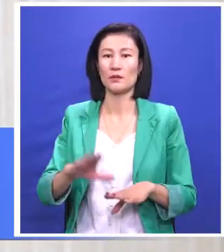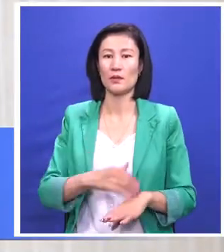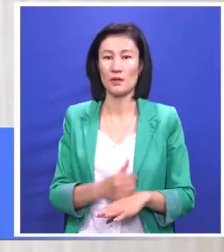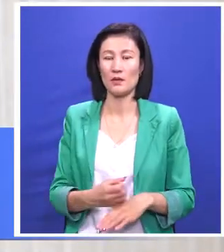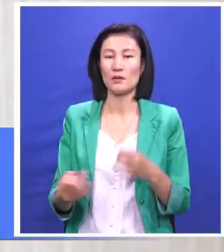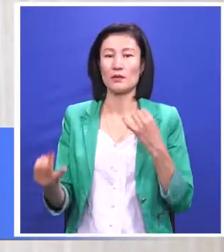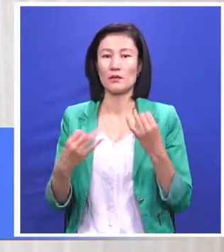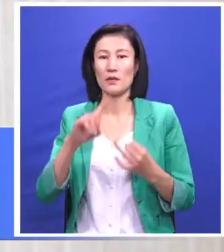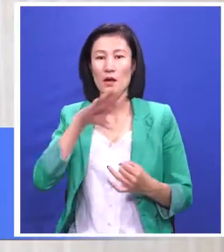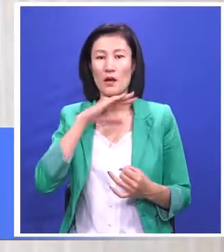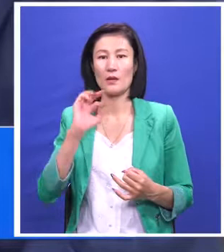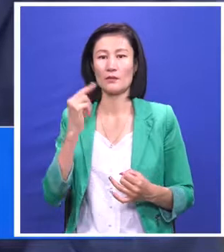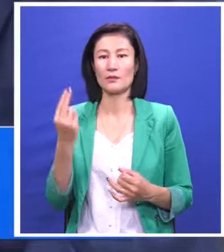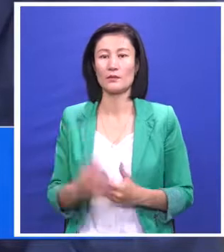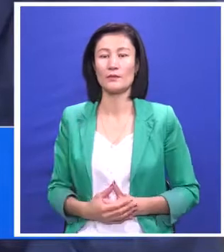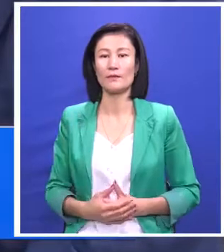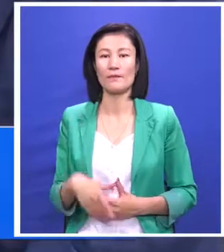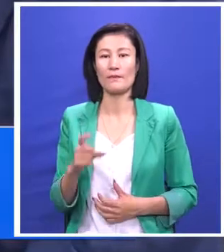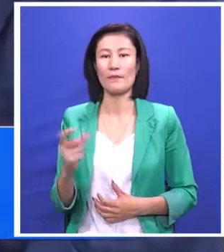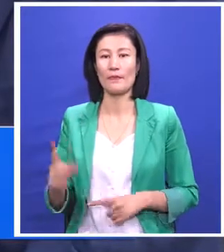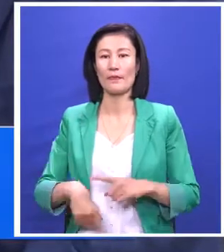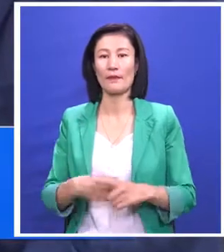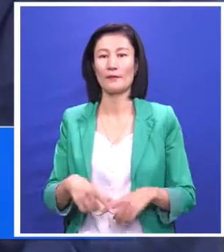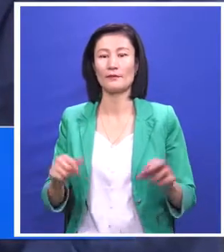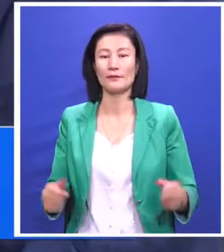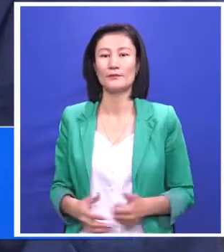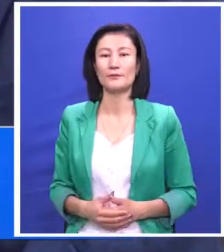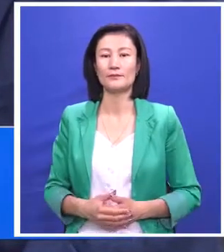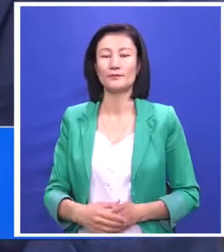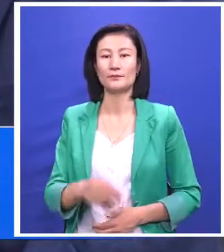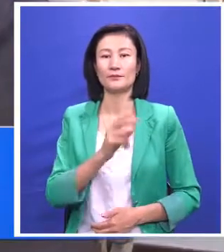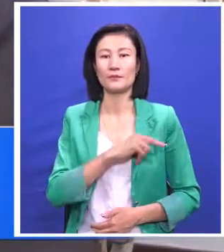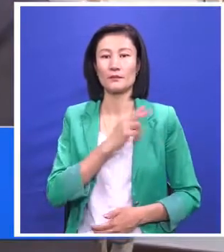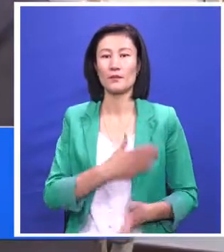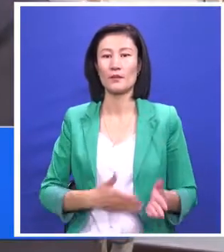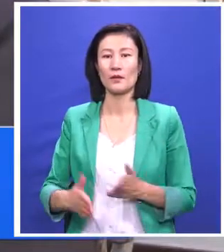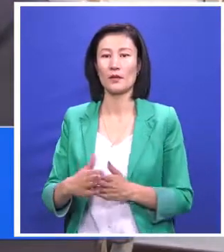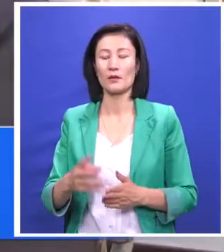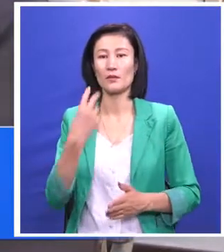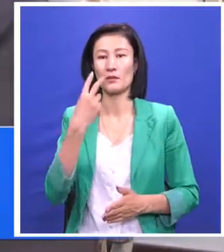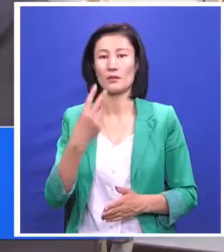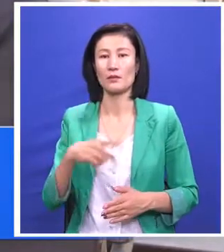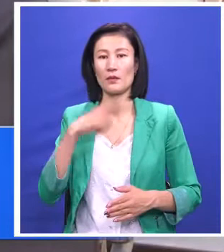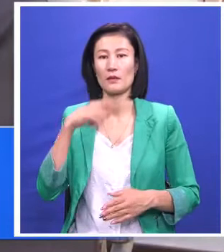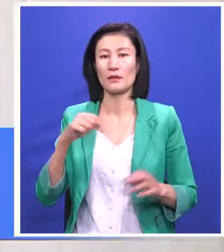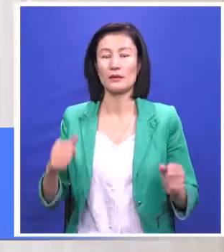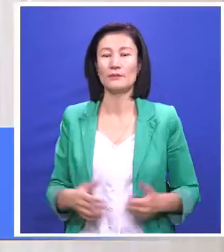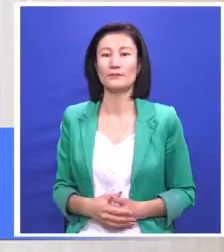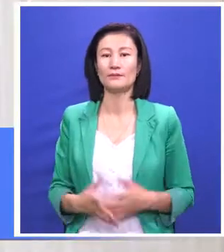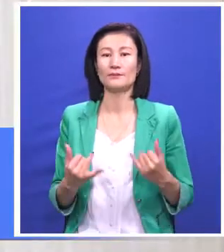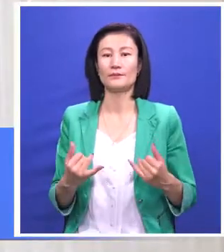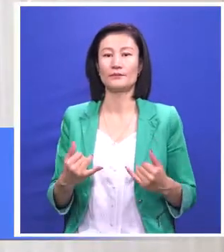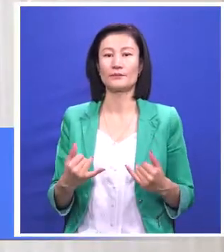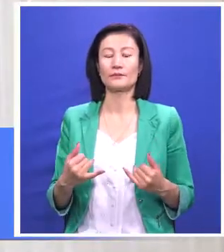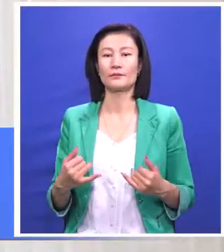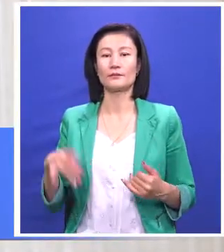тілектерін аямады. Әрбір сахна төріне келген азамат Абдымұса Қуатбековтің еңбек жолындағы жарқын белестерін тілге тиек етті. Қазақстанда бұл